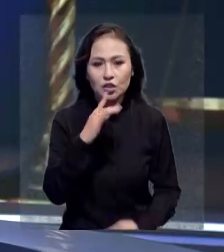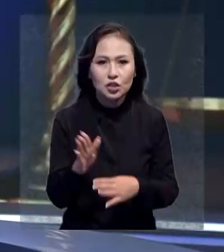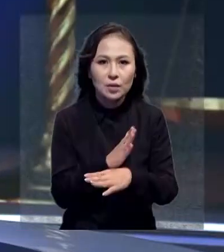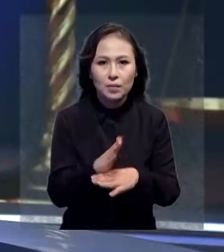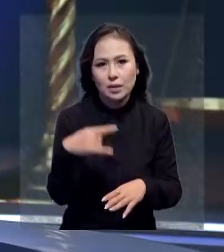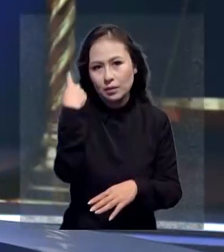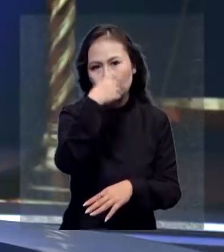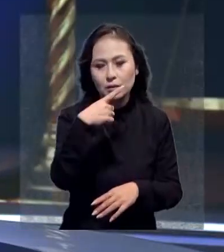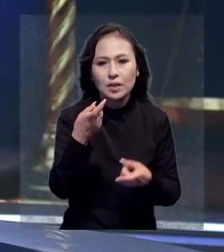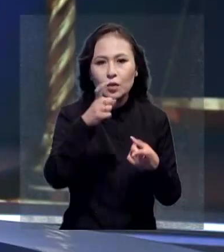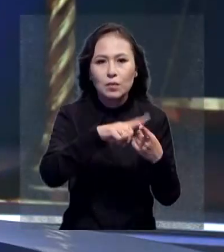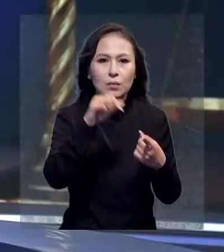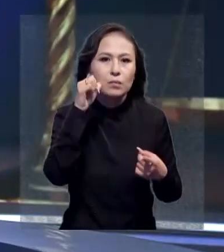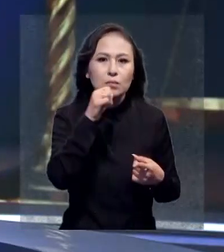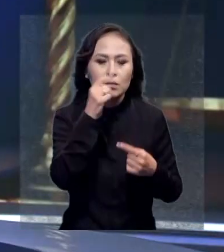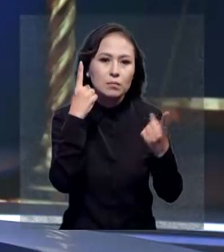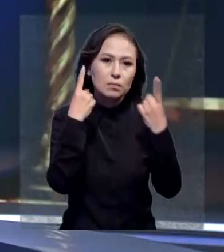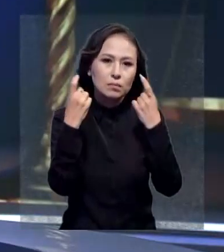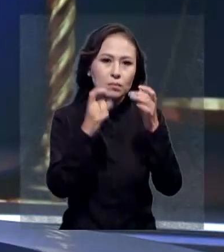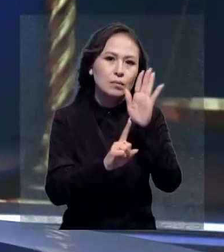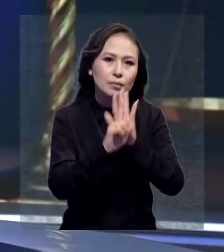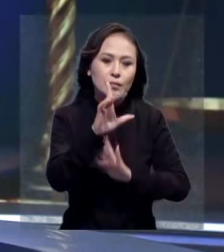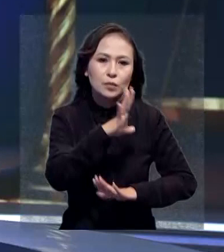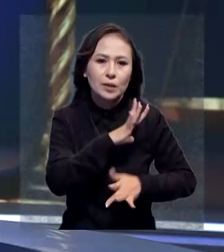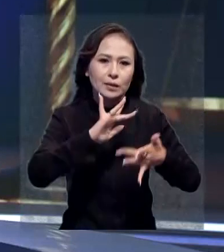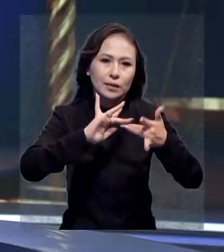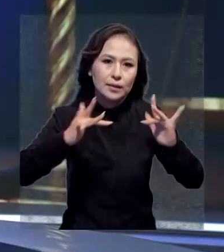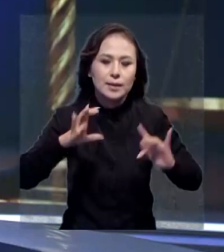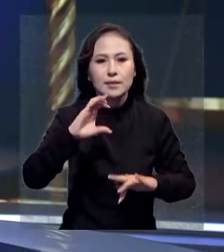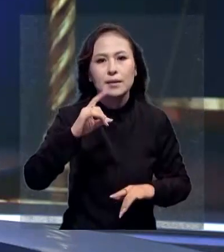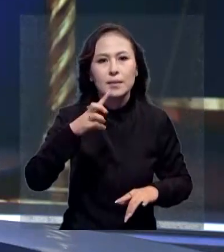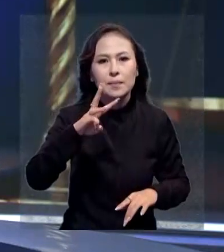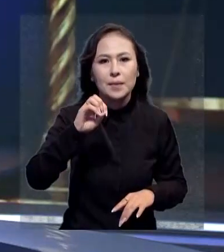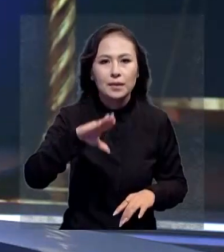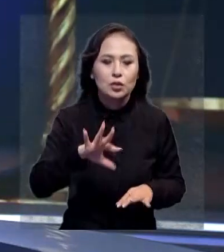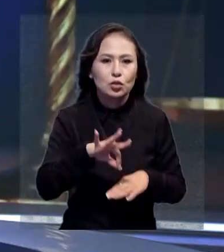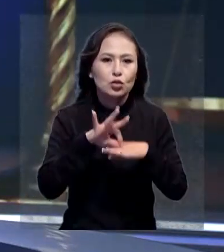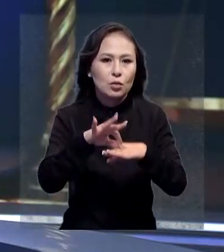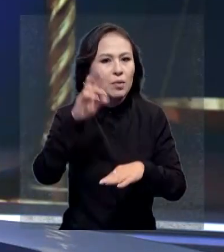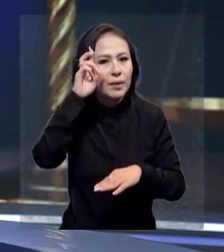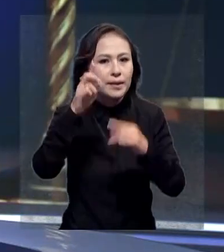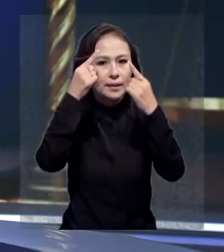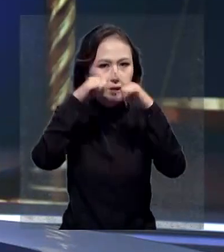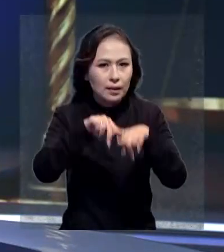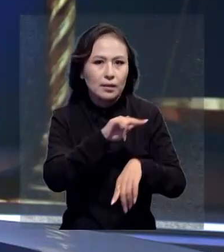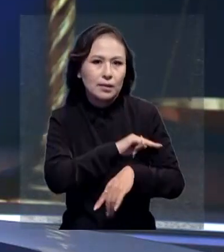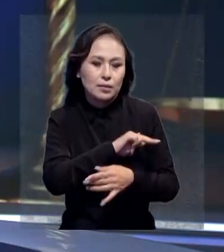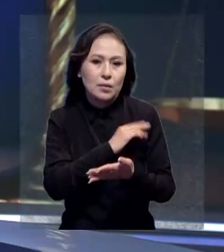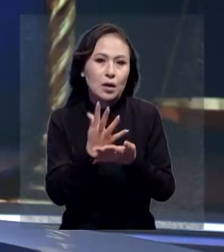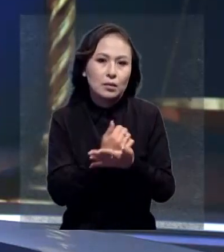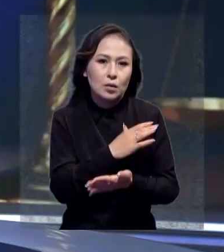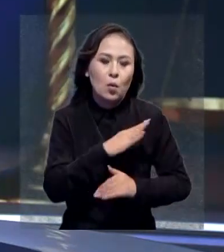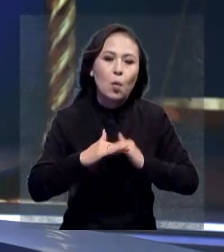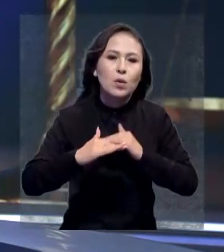Kazakistanlıktardın jeke basına katıstı kupya mälimetter jariya boldı. Muna internet segmentke monitoring jürgüzgen memlekettik teknikal